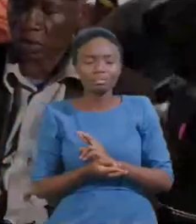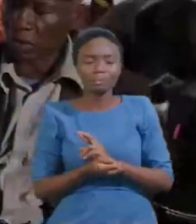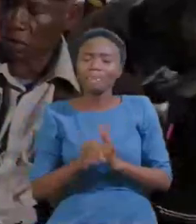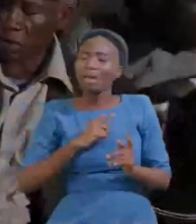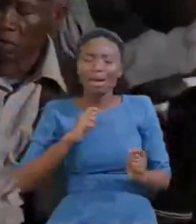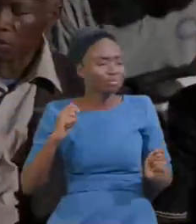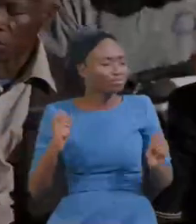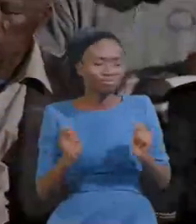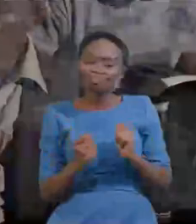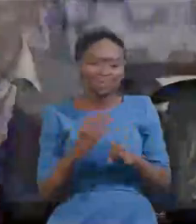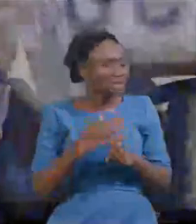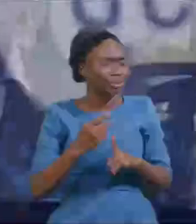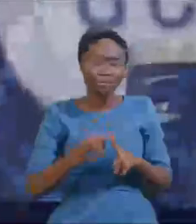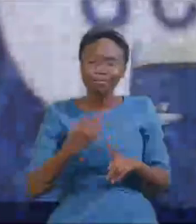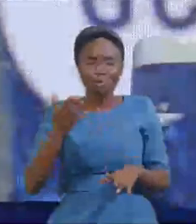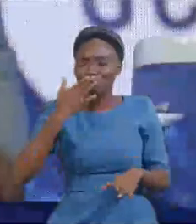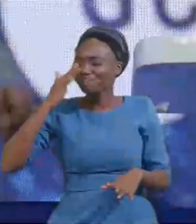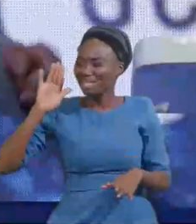Tu dis, Seigneur, je me repens.